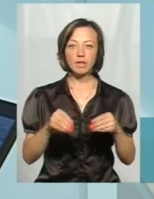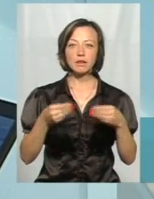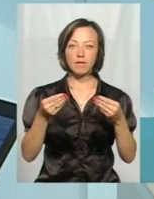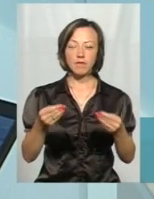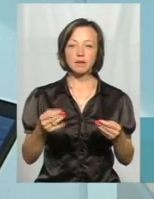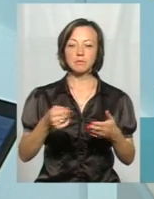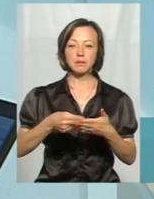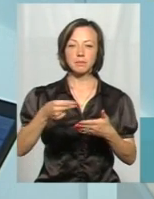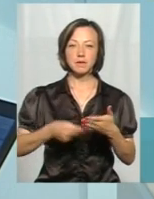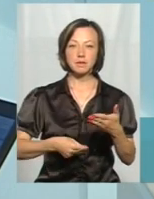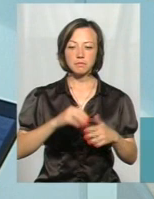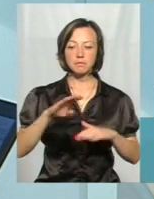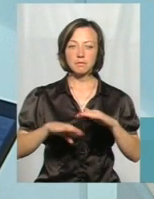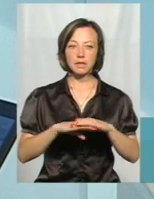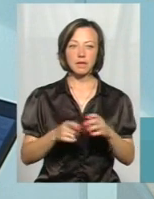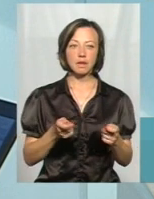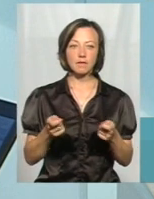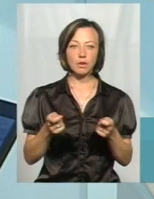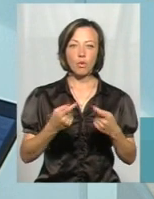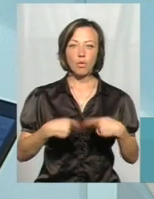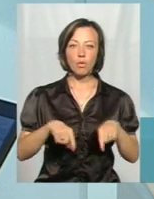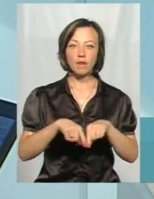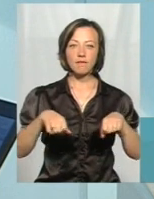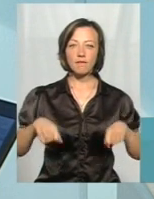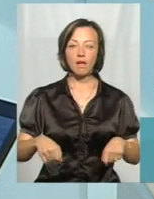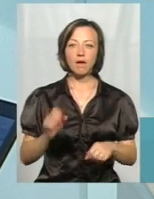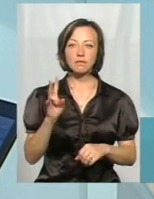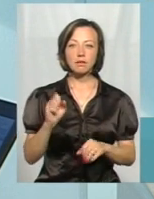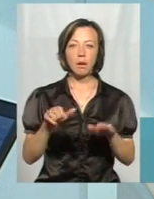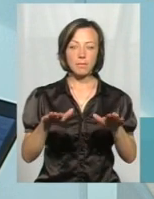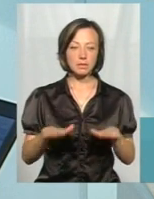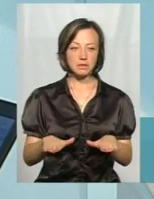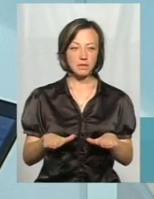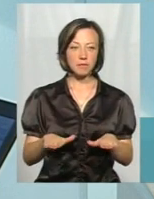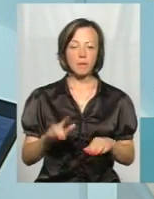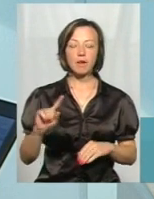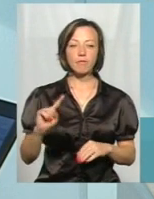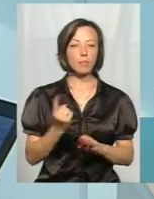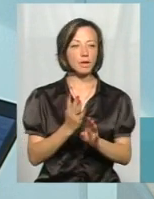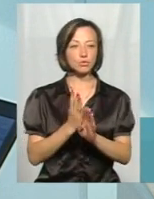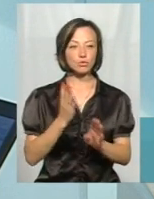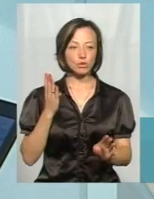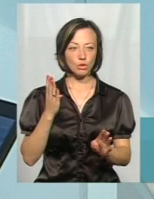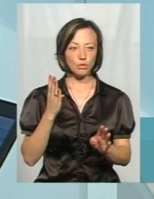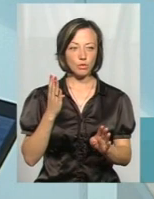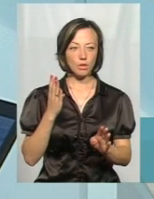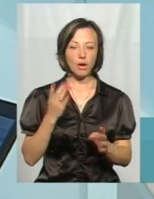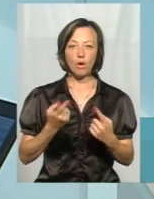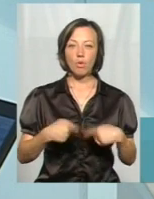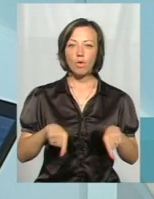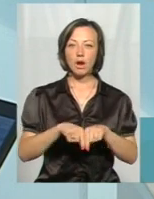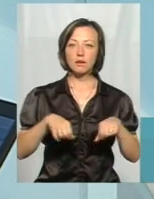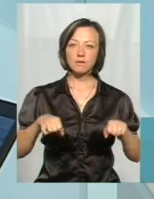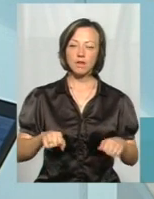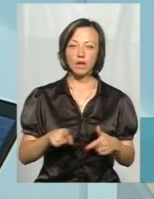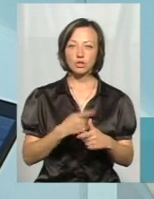і підписуватись під керівництвом органів влади на місцях. Тобто, в першу чергу, органи влади, чи